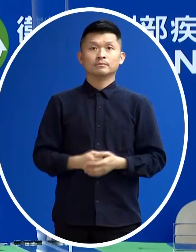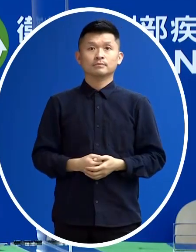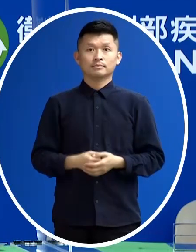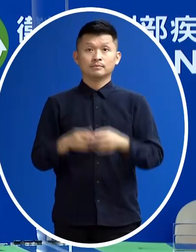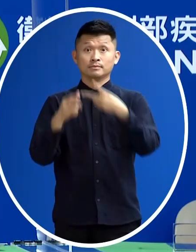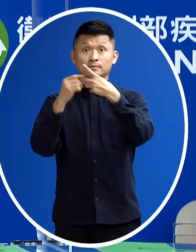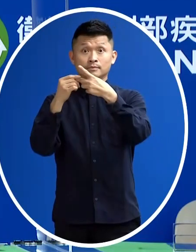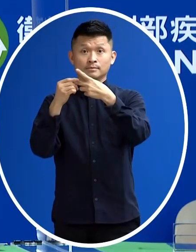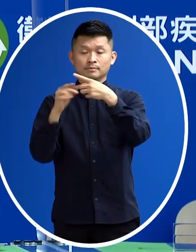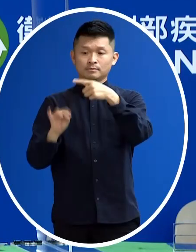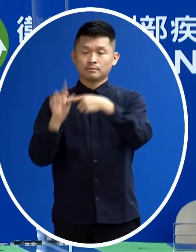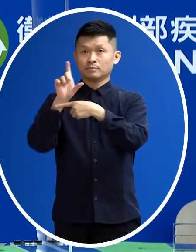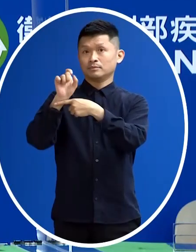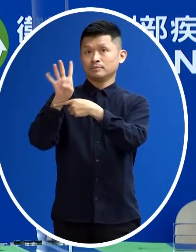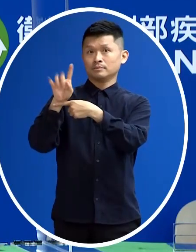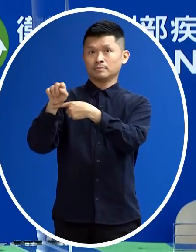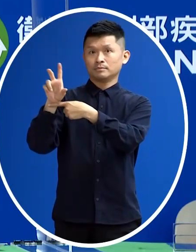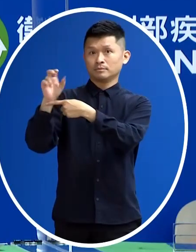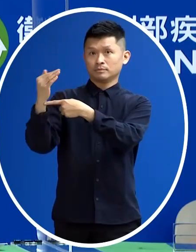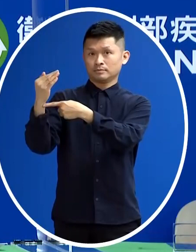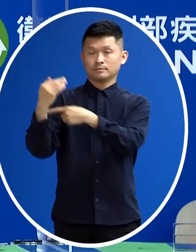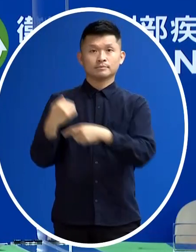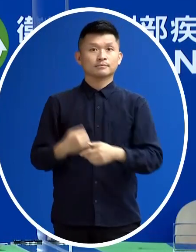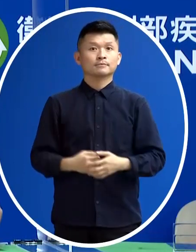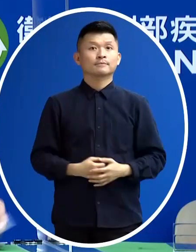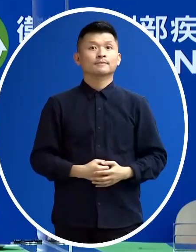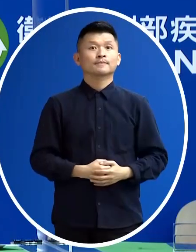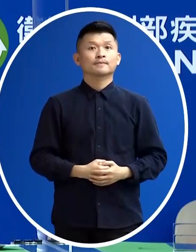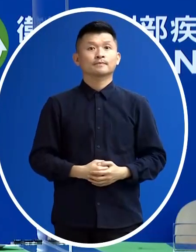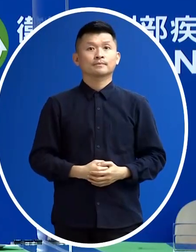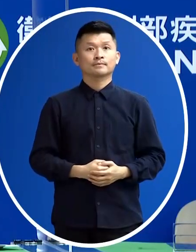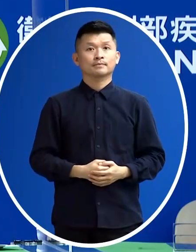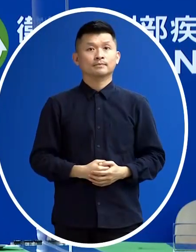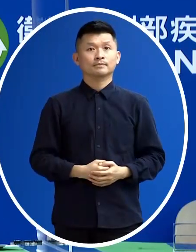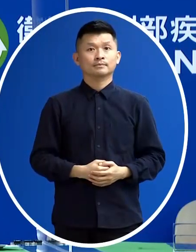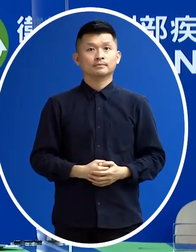79.19%，那第二剂是64.79%。